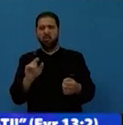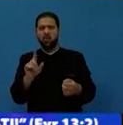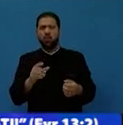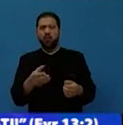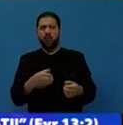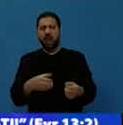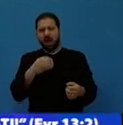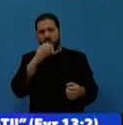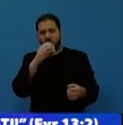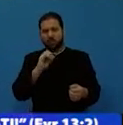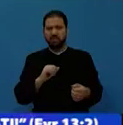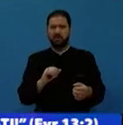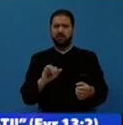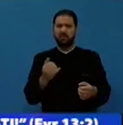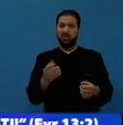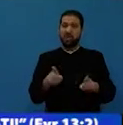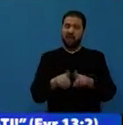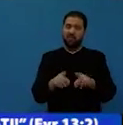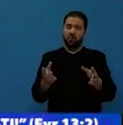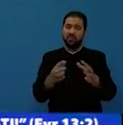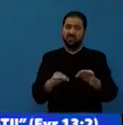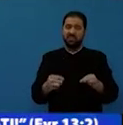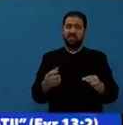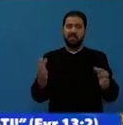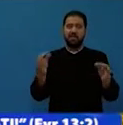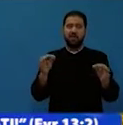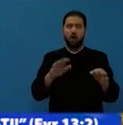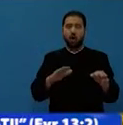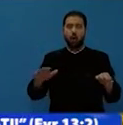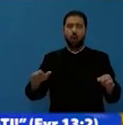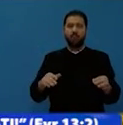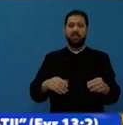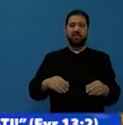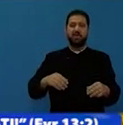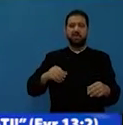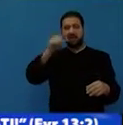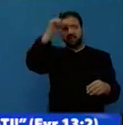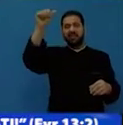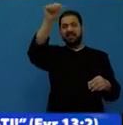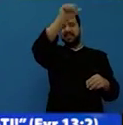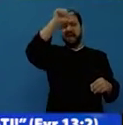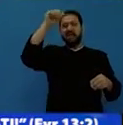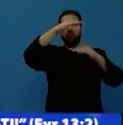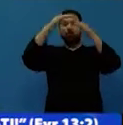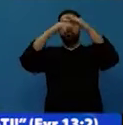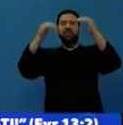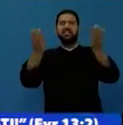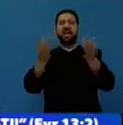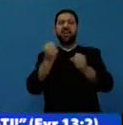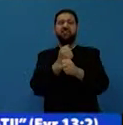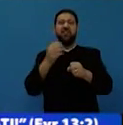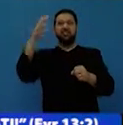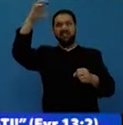vom fi fii Părintelui Ceresc, care face să răsară soarele și peste cei buni și peste cei răi și